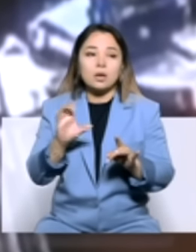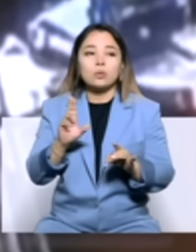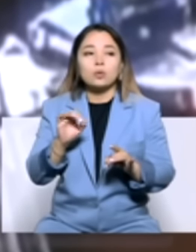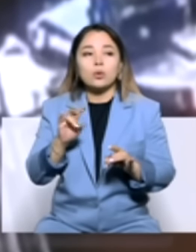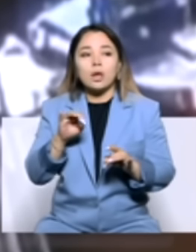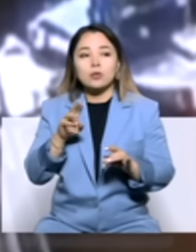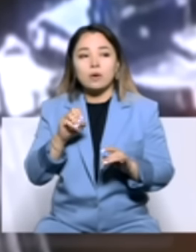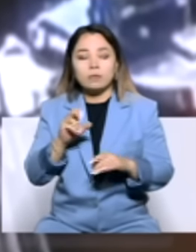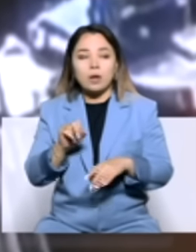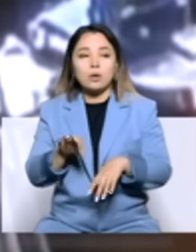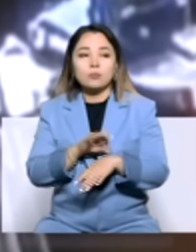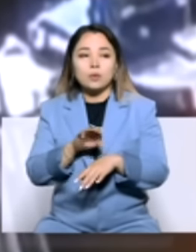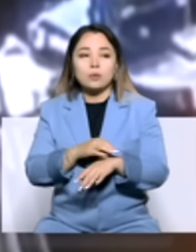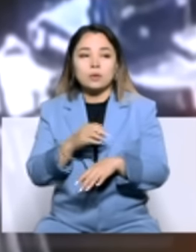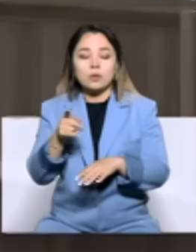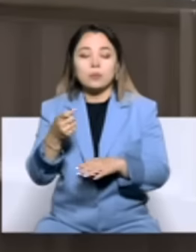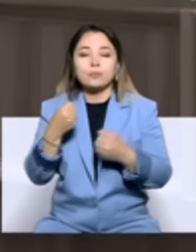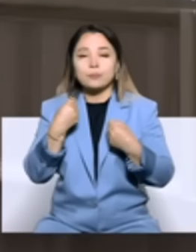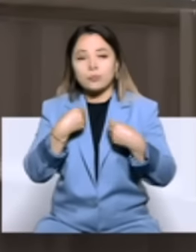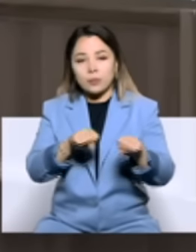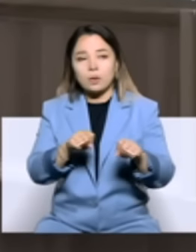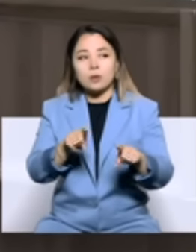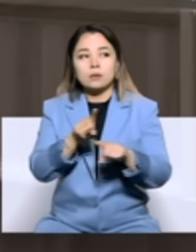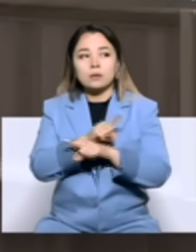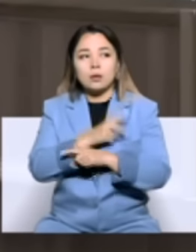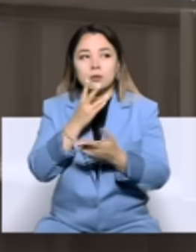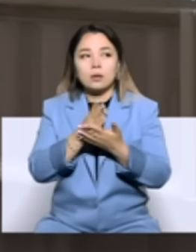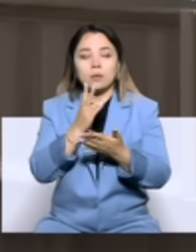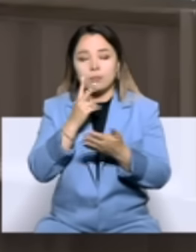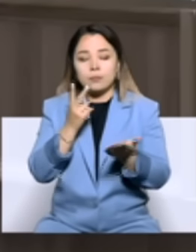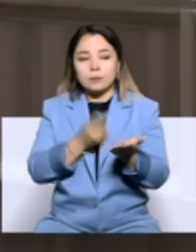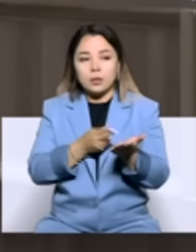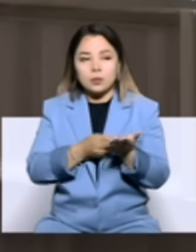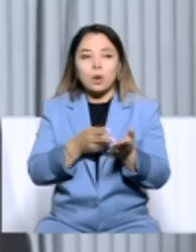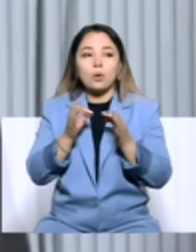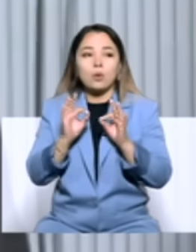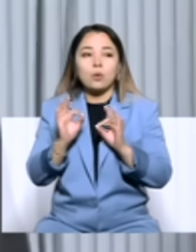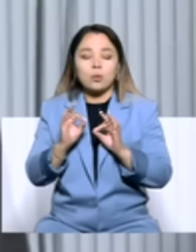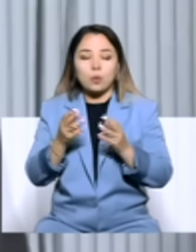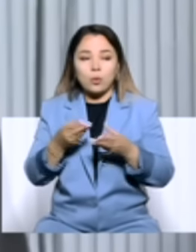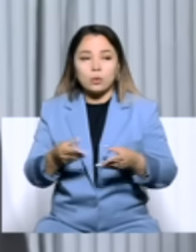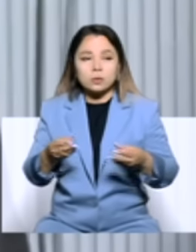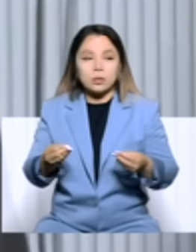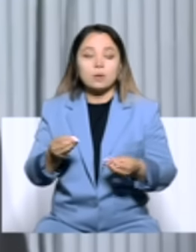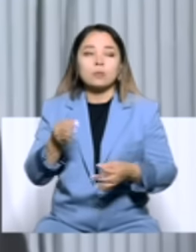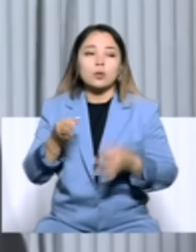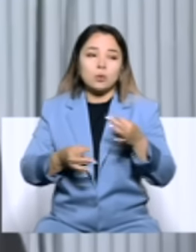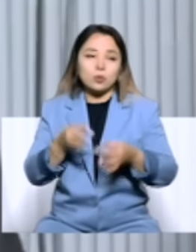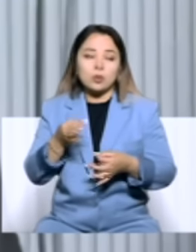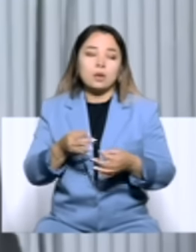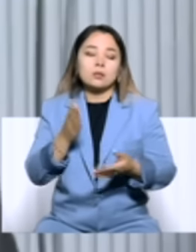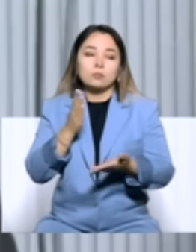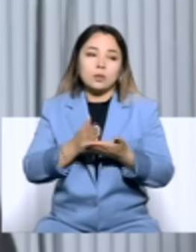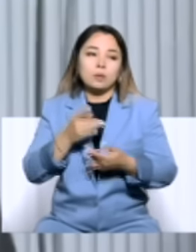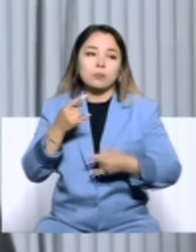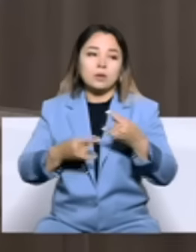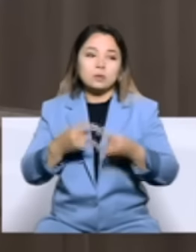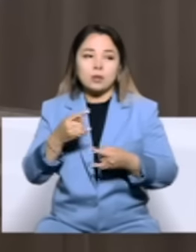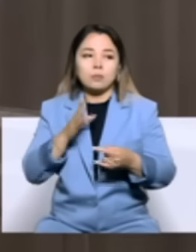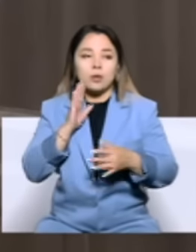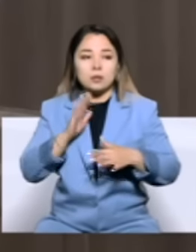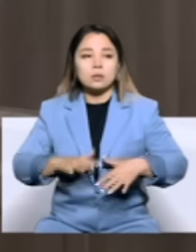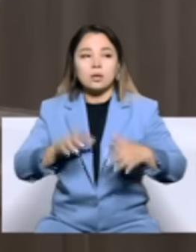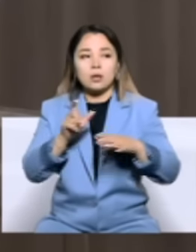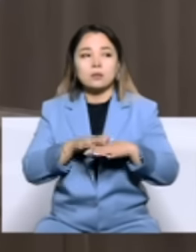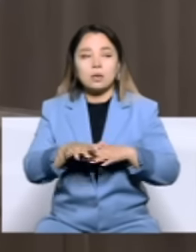Нүкенова күйеуінің қолынан ажал құшқан. Осы көктемде соттан тікелей эфир жүрді. Су тасқынымен арпалысып жатса